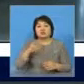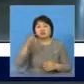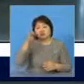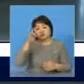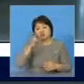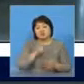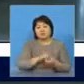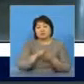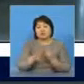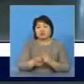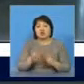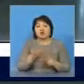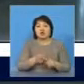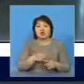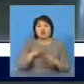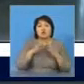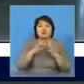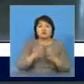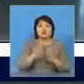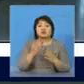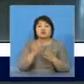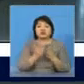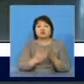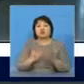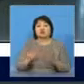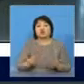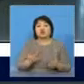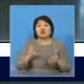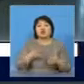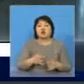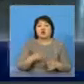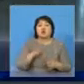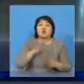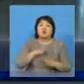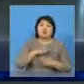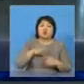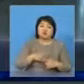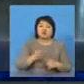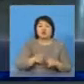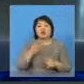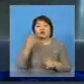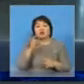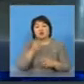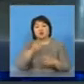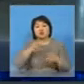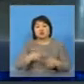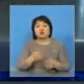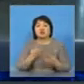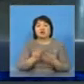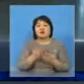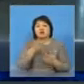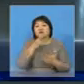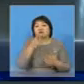перешла на международные критерии живорождения и мертворождения. Когда плод, рожденный при